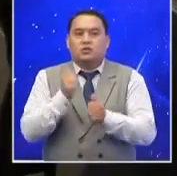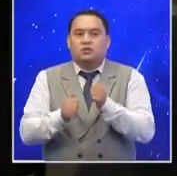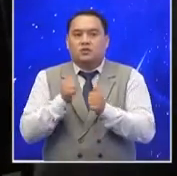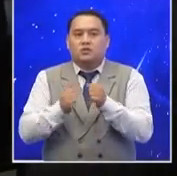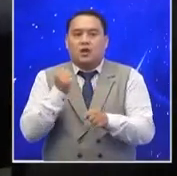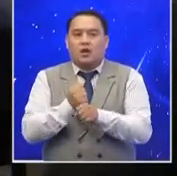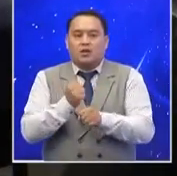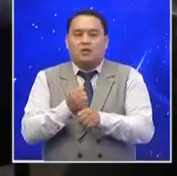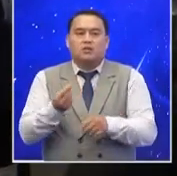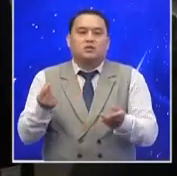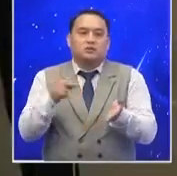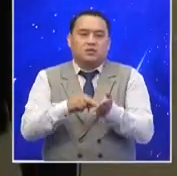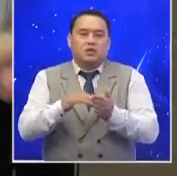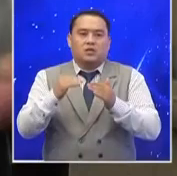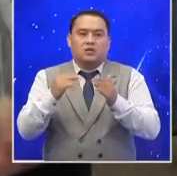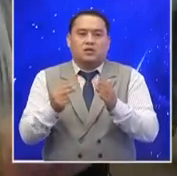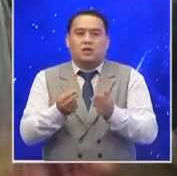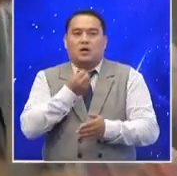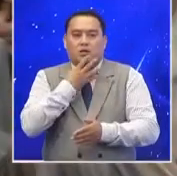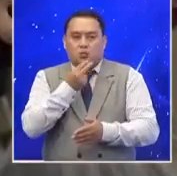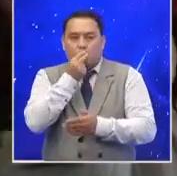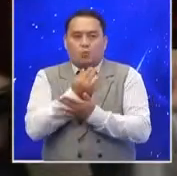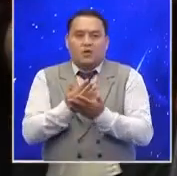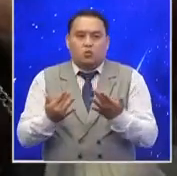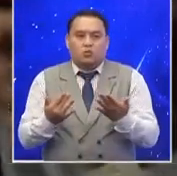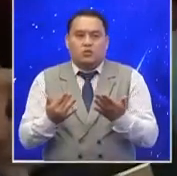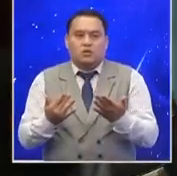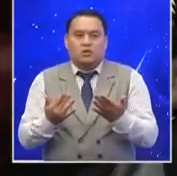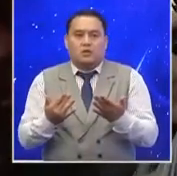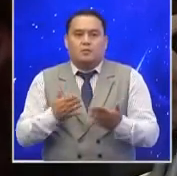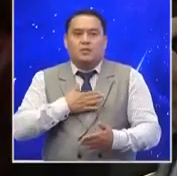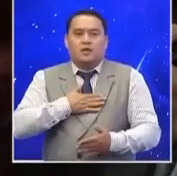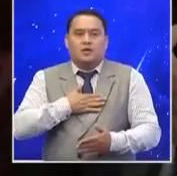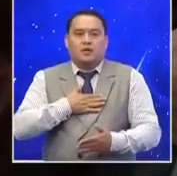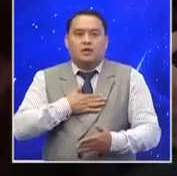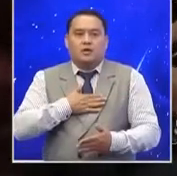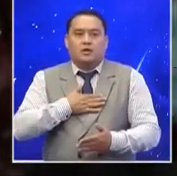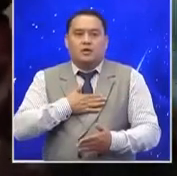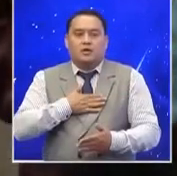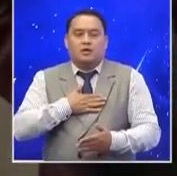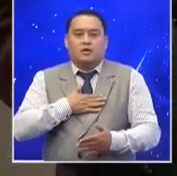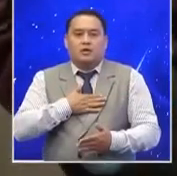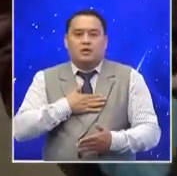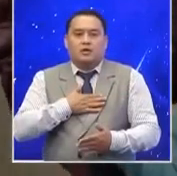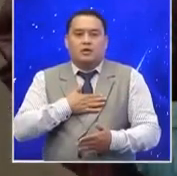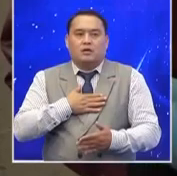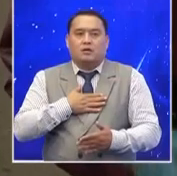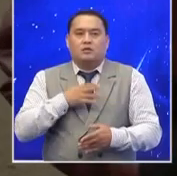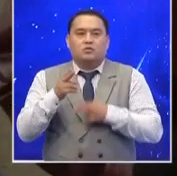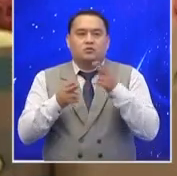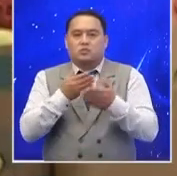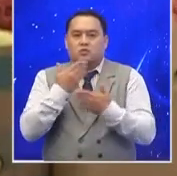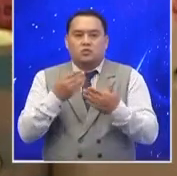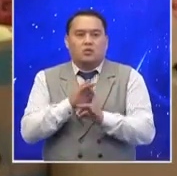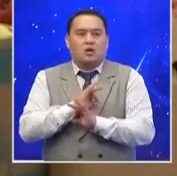Так что и цены приемлемые. Хорошая продукция. У меня не вызывает никакой критики, все